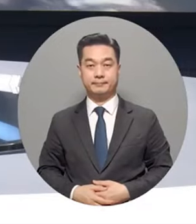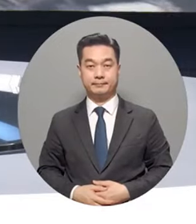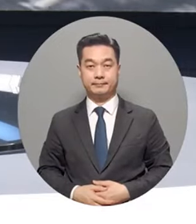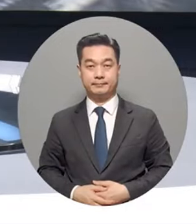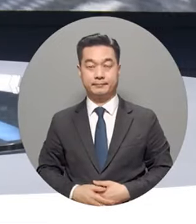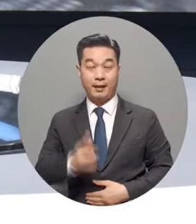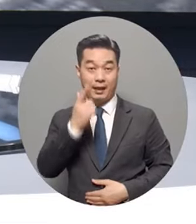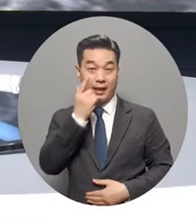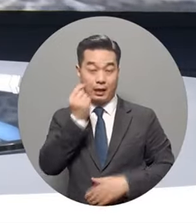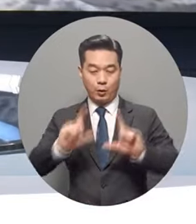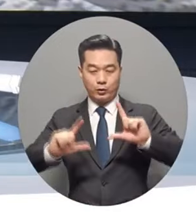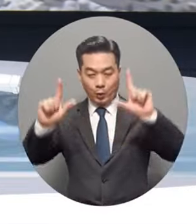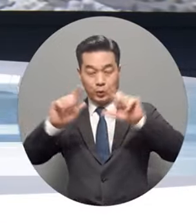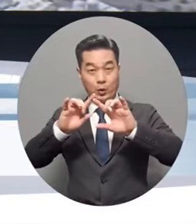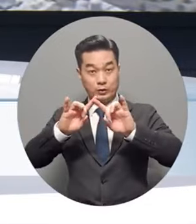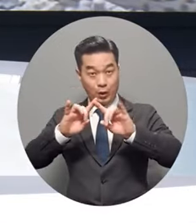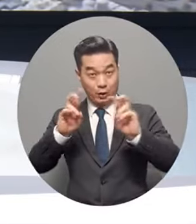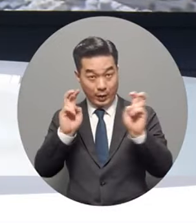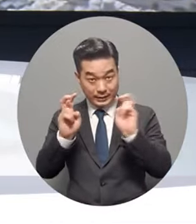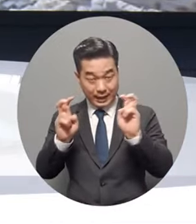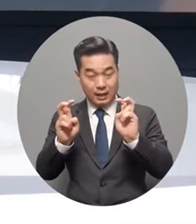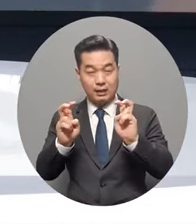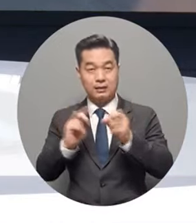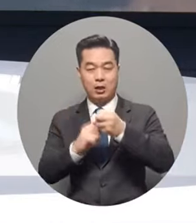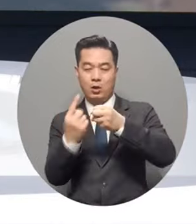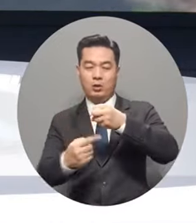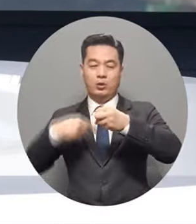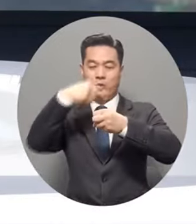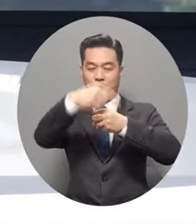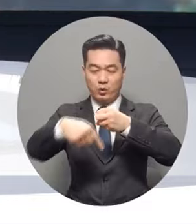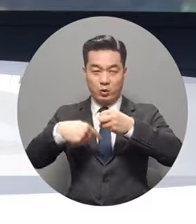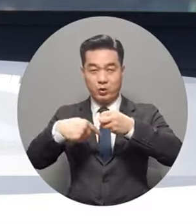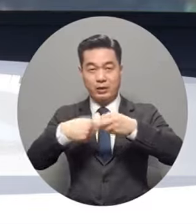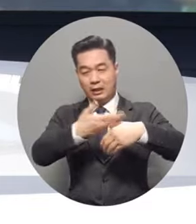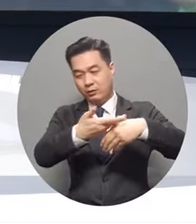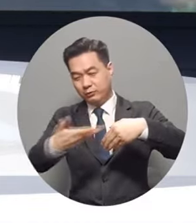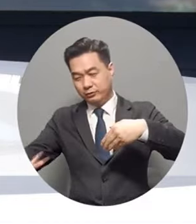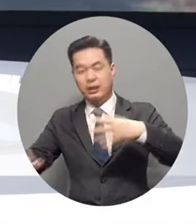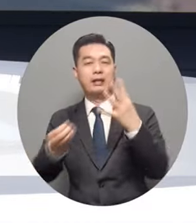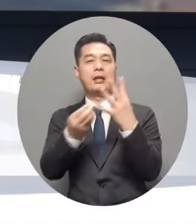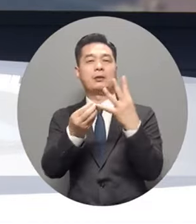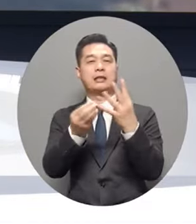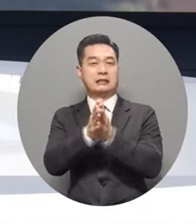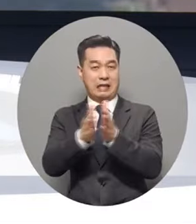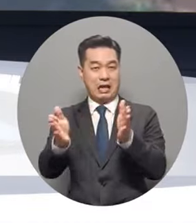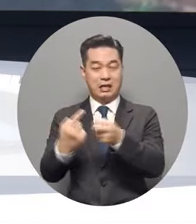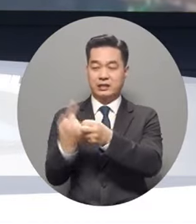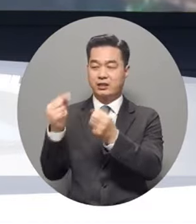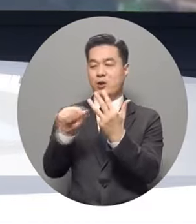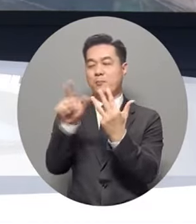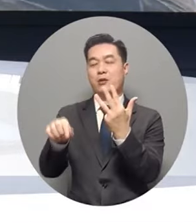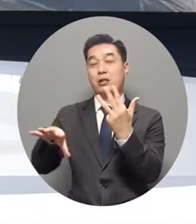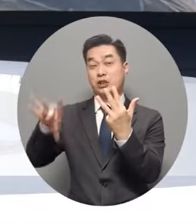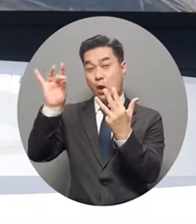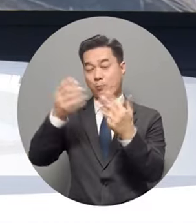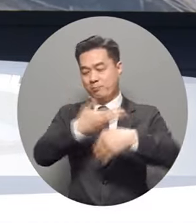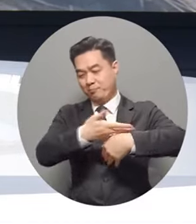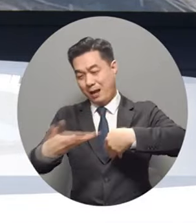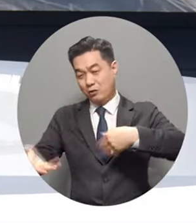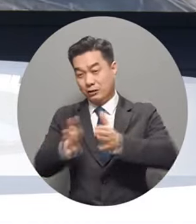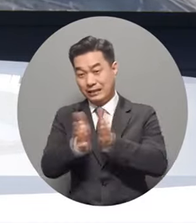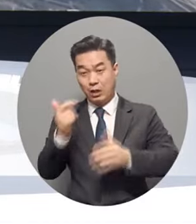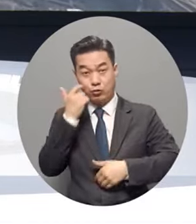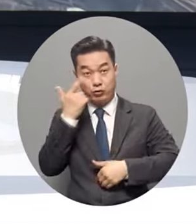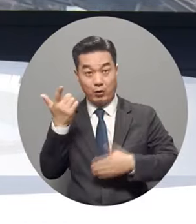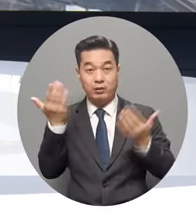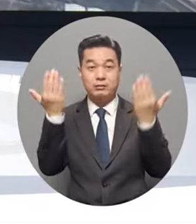일본 도쿄 전력이 후쿠시마 원전 오염수의 4차 방류를 시작했습니다. 작년 8월 첫 방류가 시작된 지 반년이